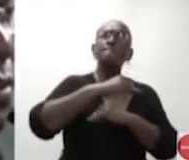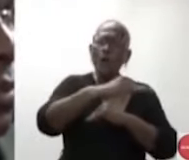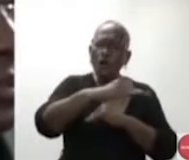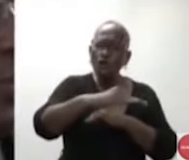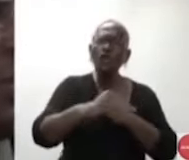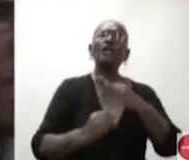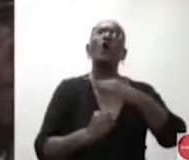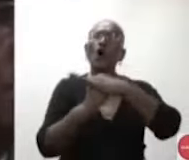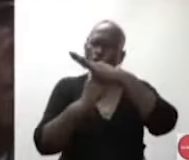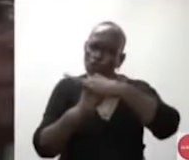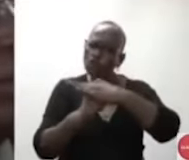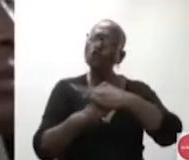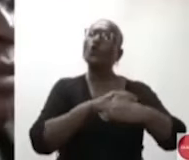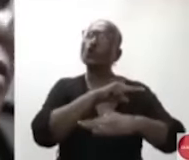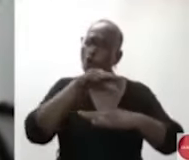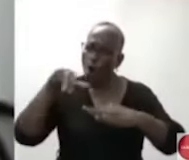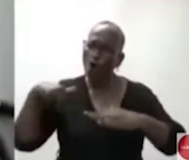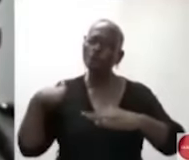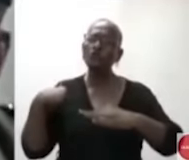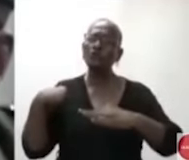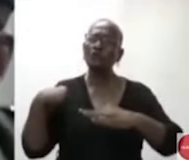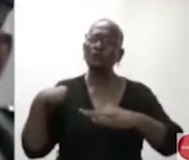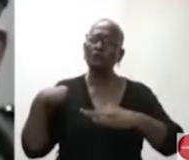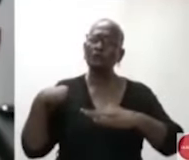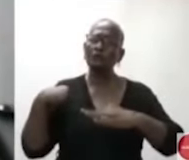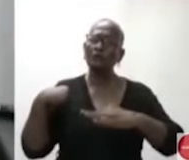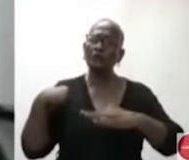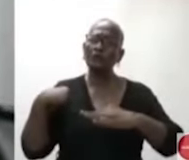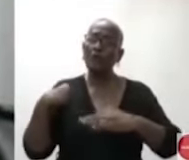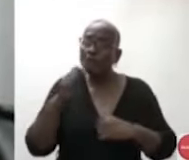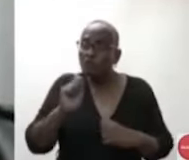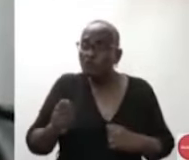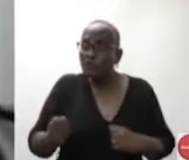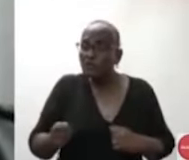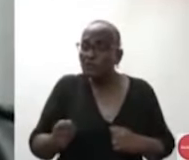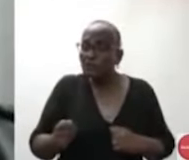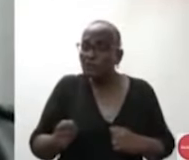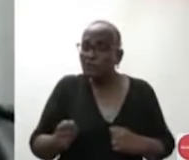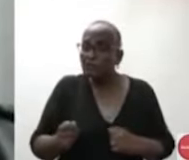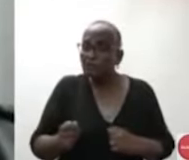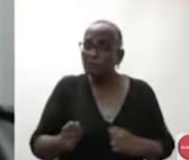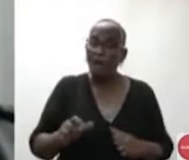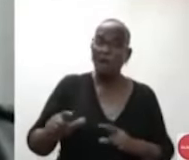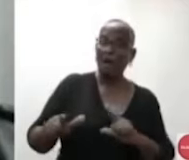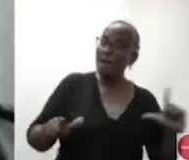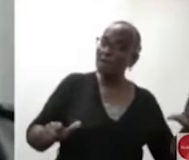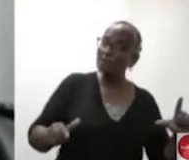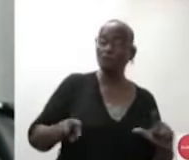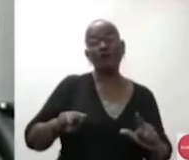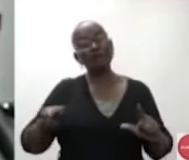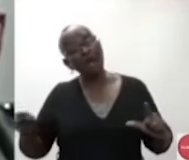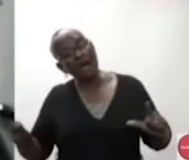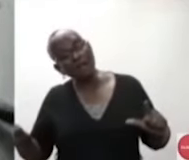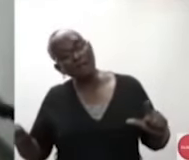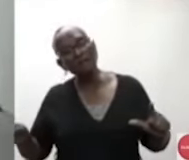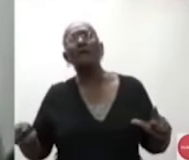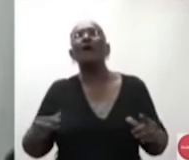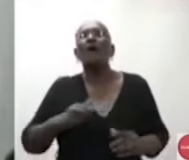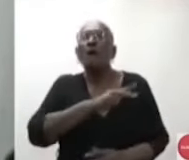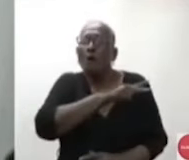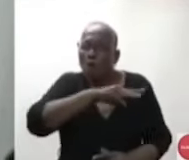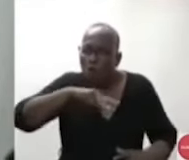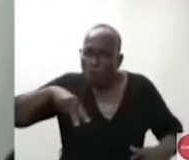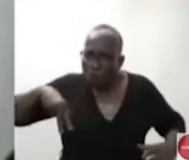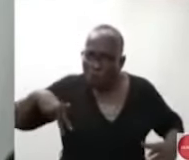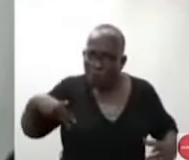ons daarin. Linksom, voorzitter, of rechtsom, wij gaan